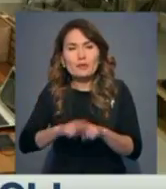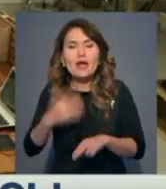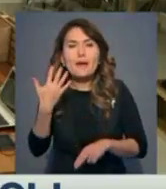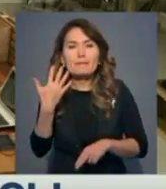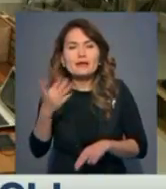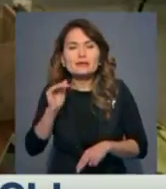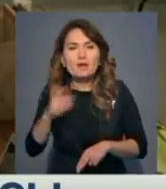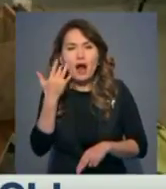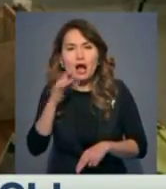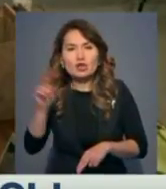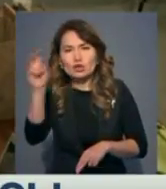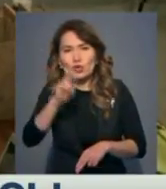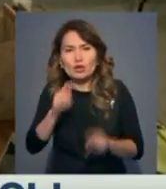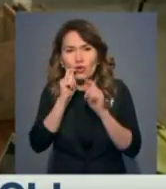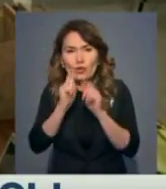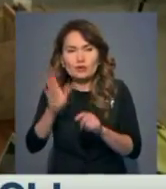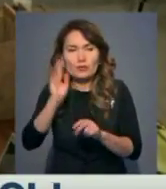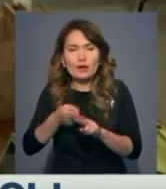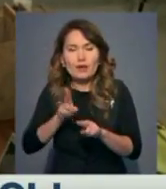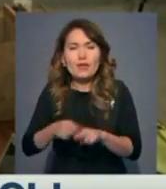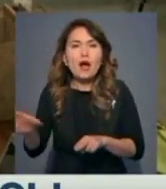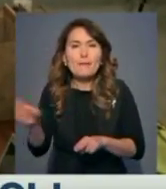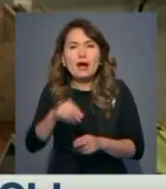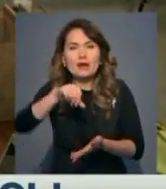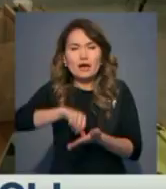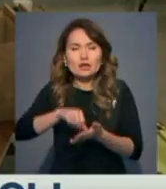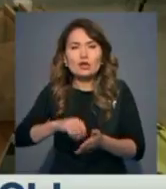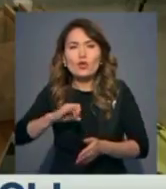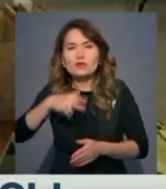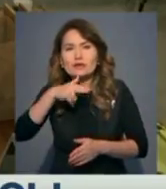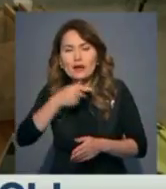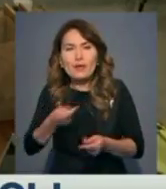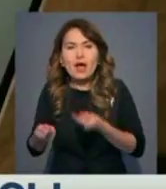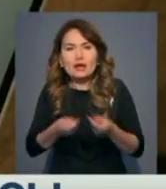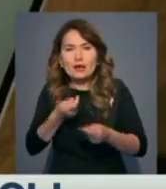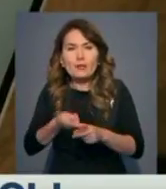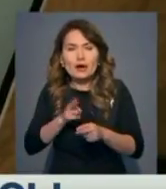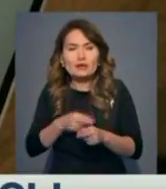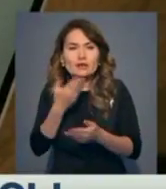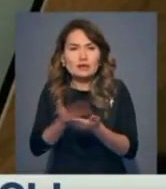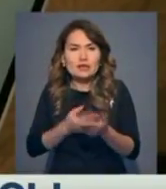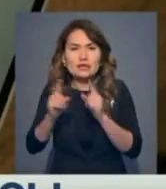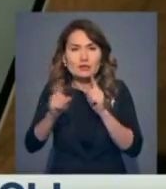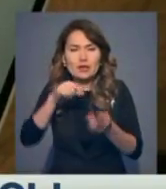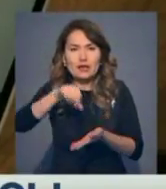доллары. Бұдан басқа конкурстың барлық қатысушысы Оңтүстік Кореяның жетекші іскер кеңесшілерінің семинарларына